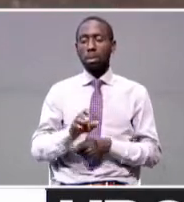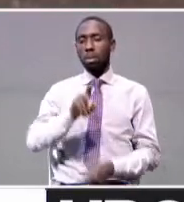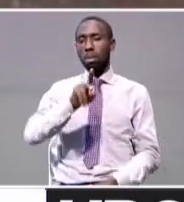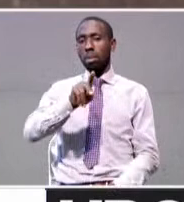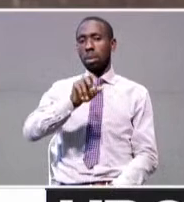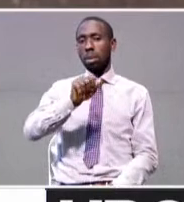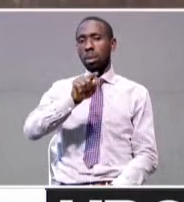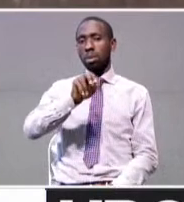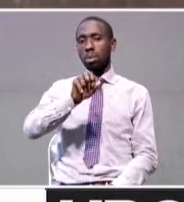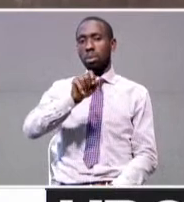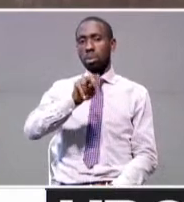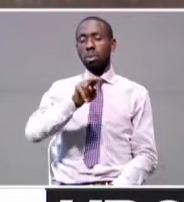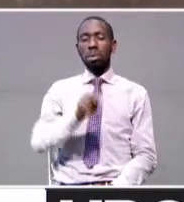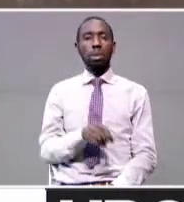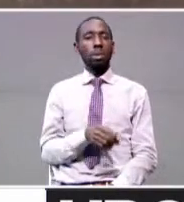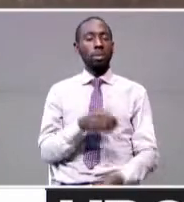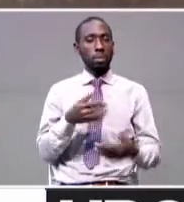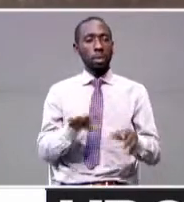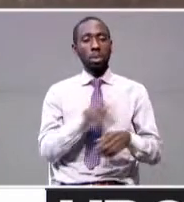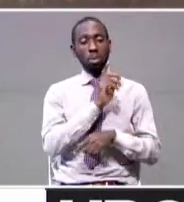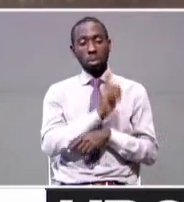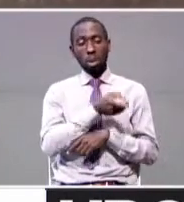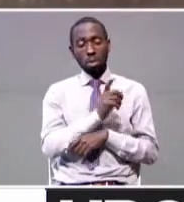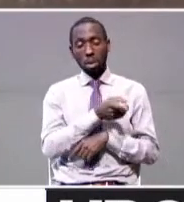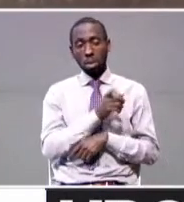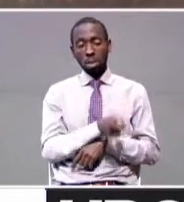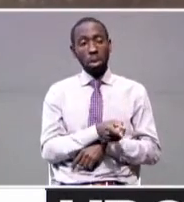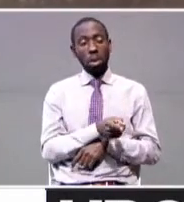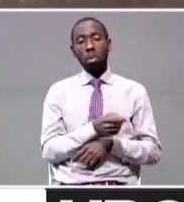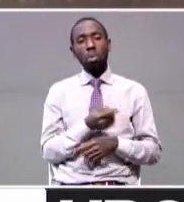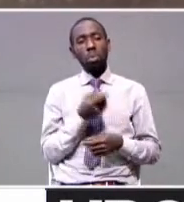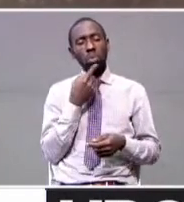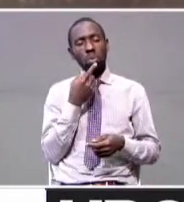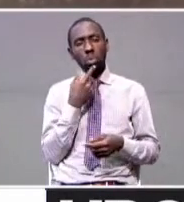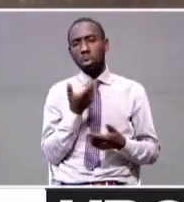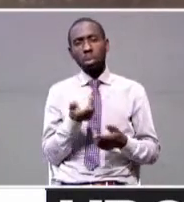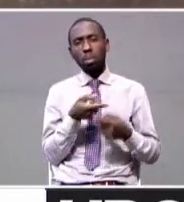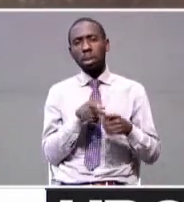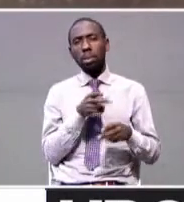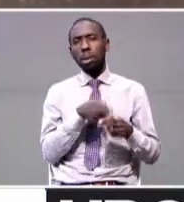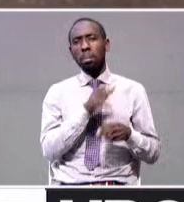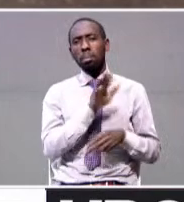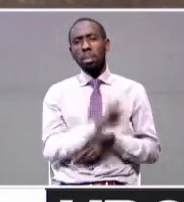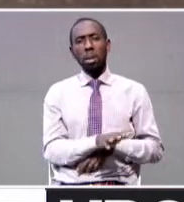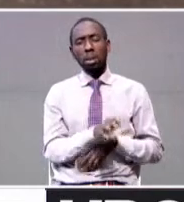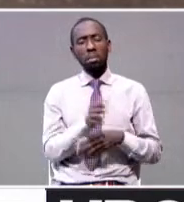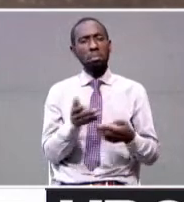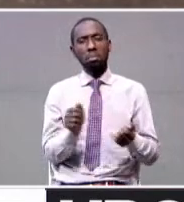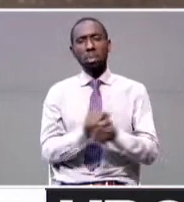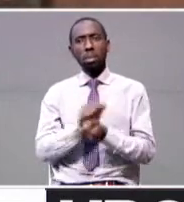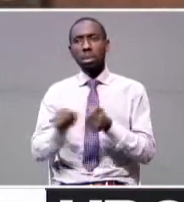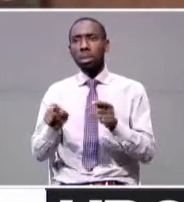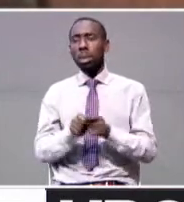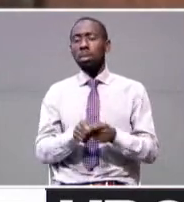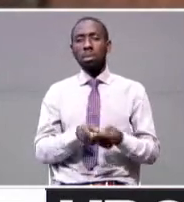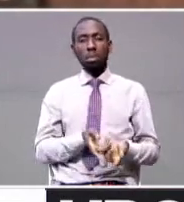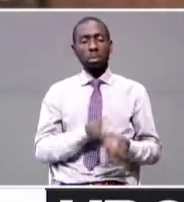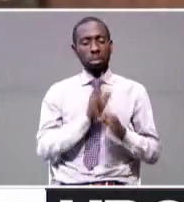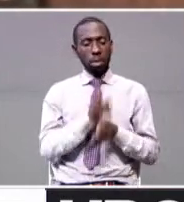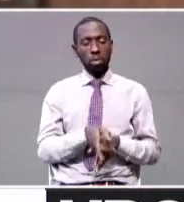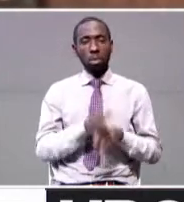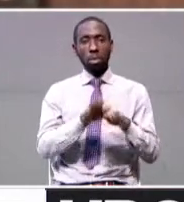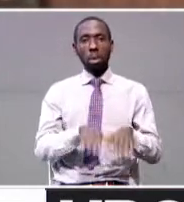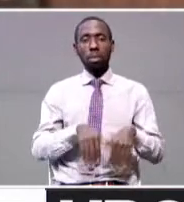Katuntu, Kagabo alabudde okwewala okwogera ebintu ebitajja kumwonoonera linnya so n'ekitiibwa kya Palamenti.